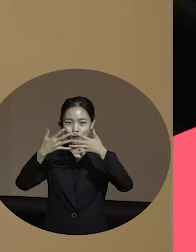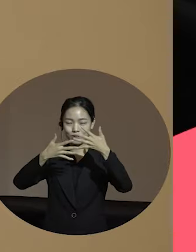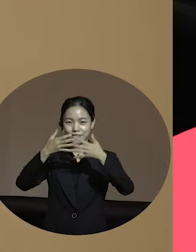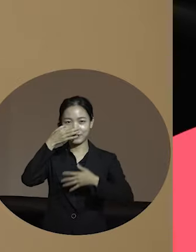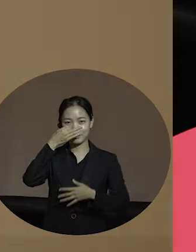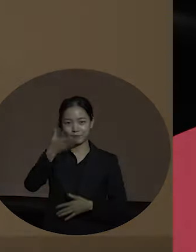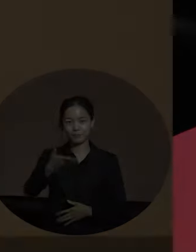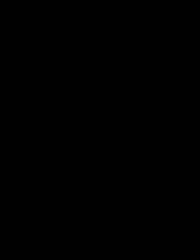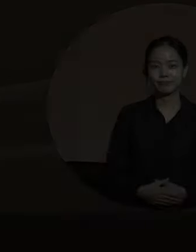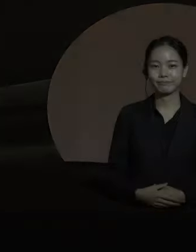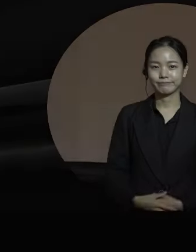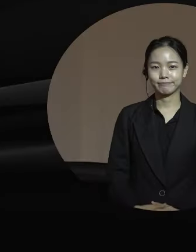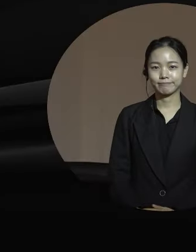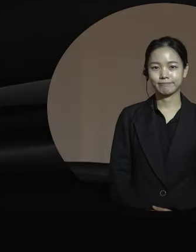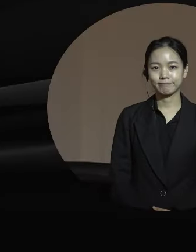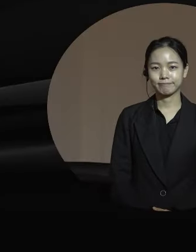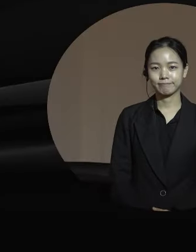보시도록 하겠습니다.